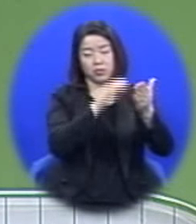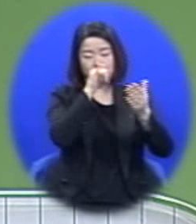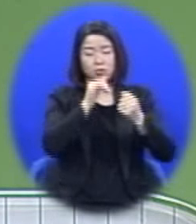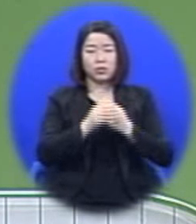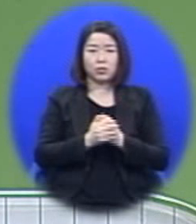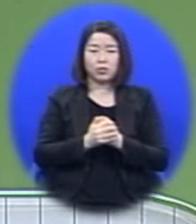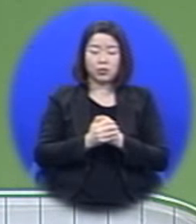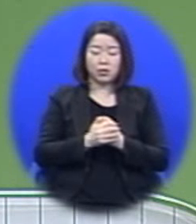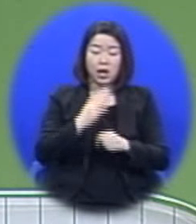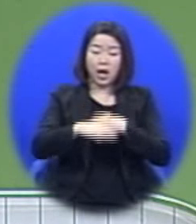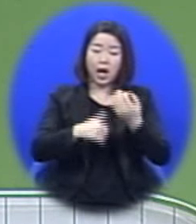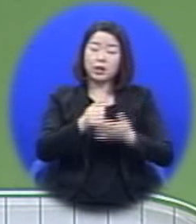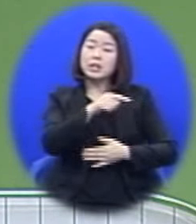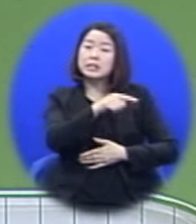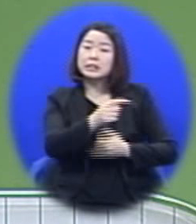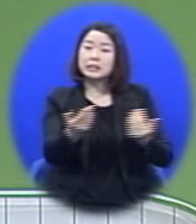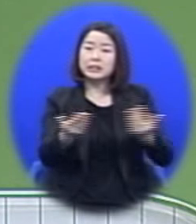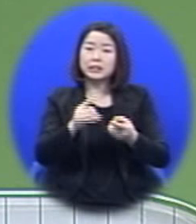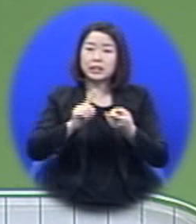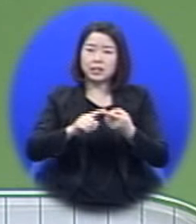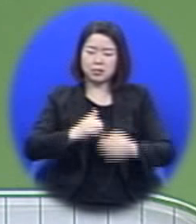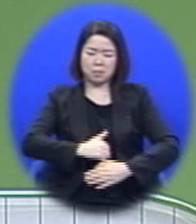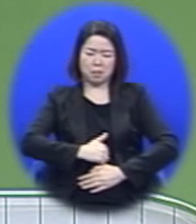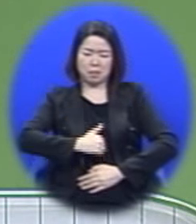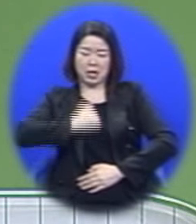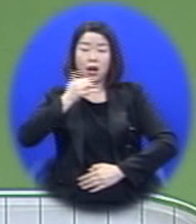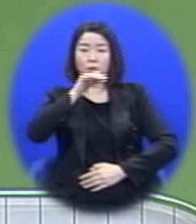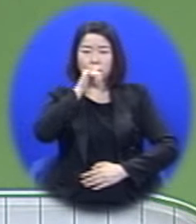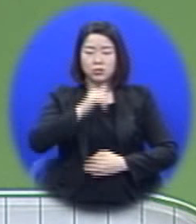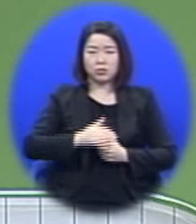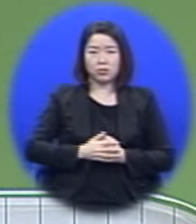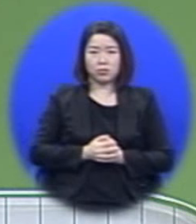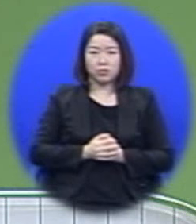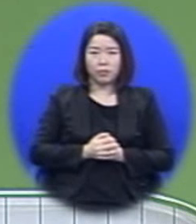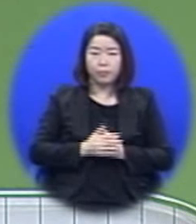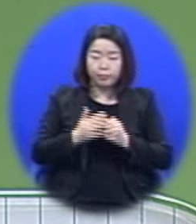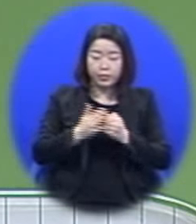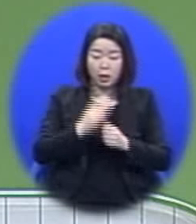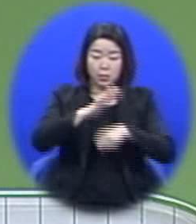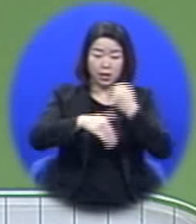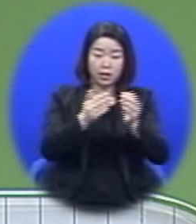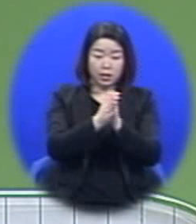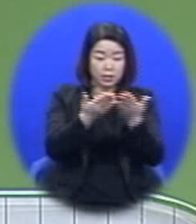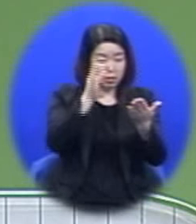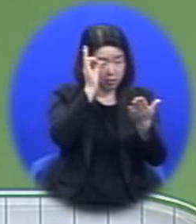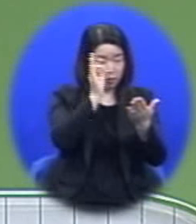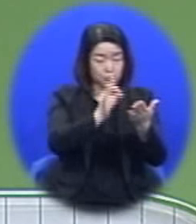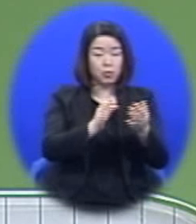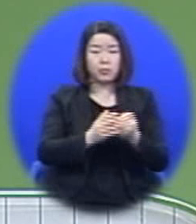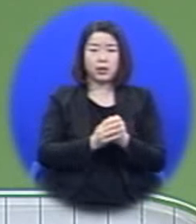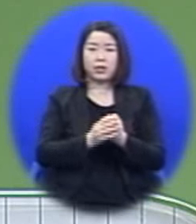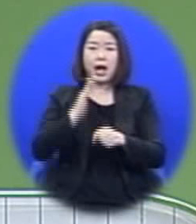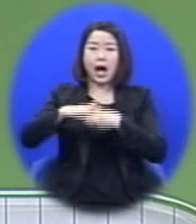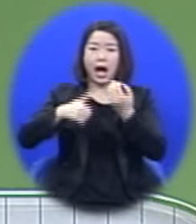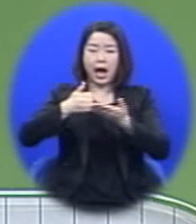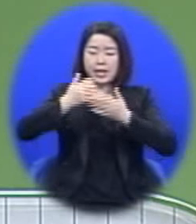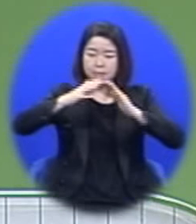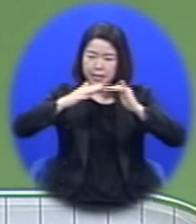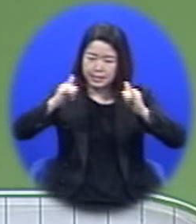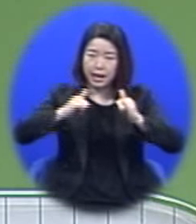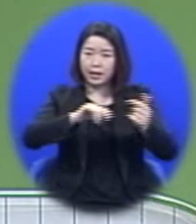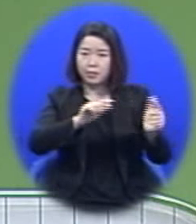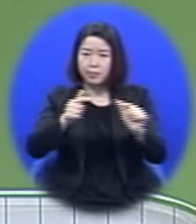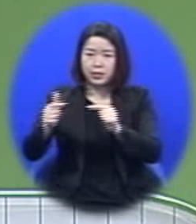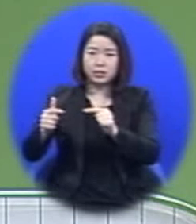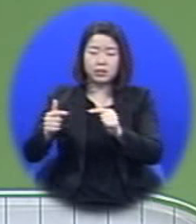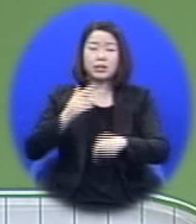하나님께서 그 일에 대해서 진노하시고 계신 겁니다. 그래서 성경에 보면 하나님의 선지자들이